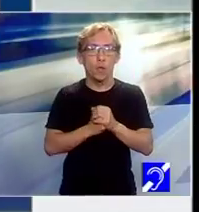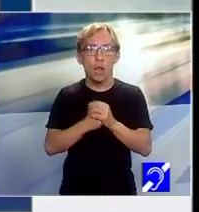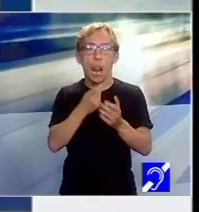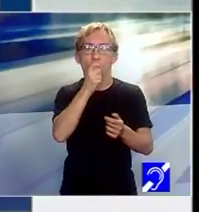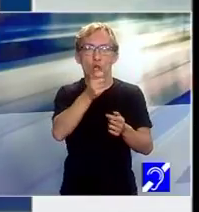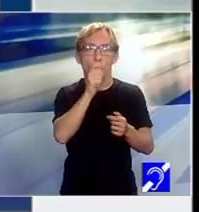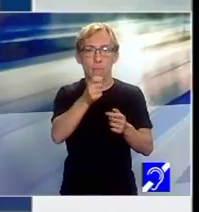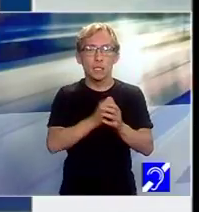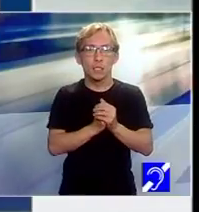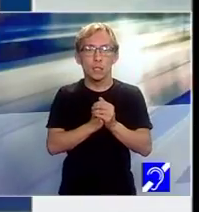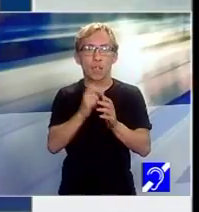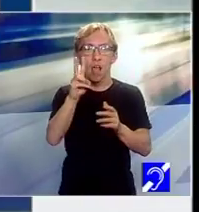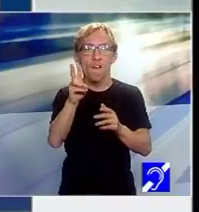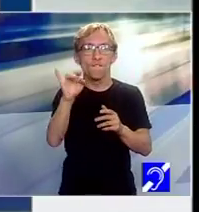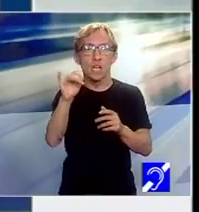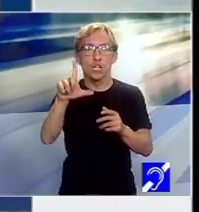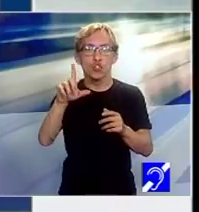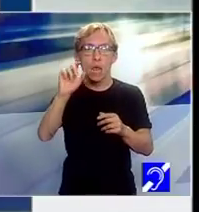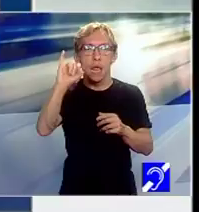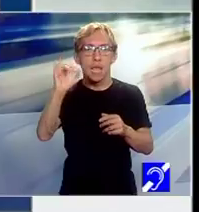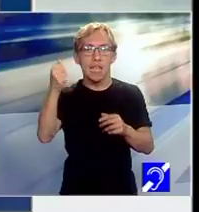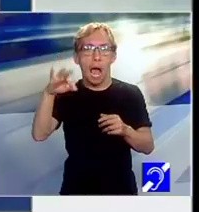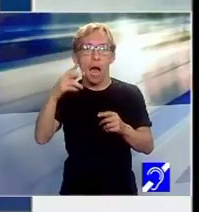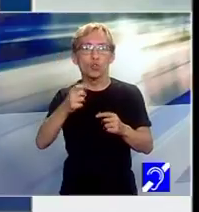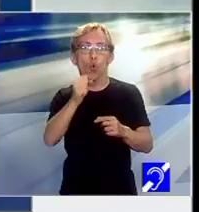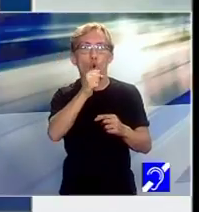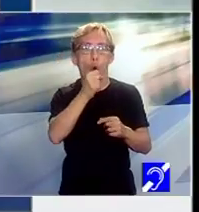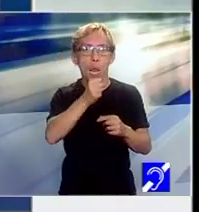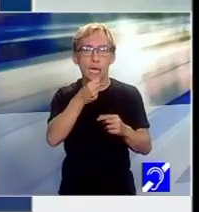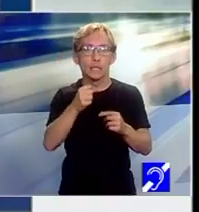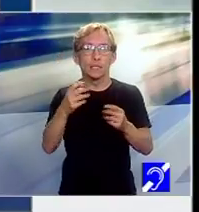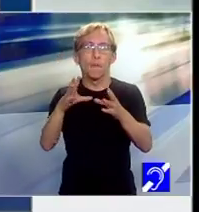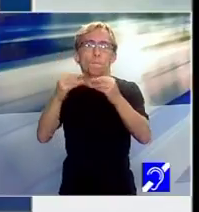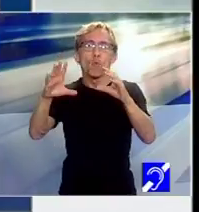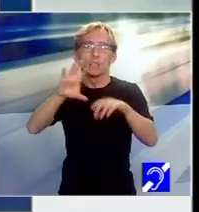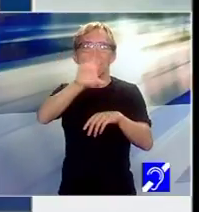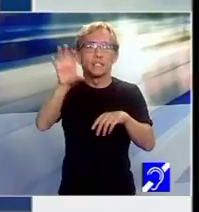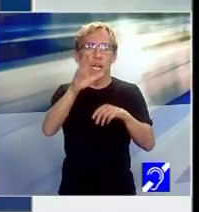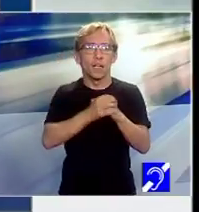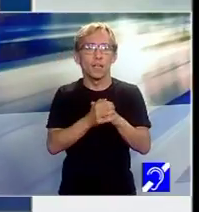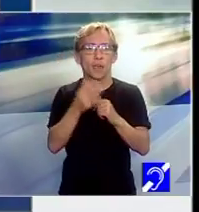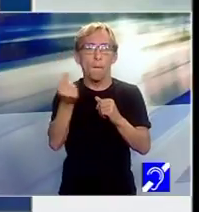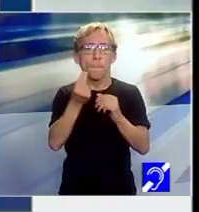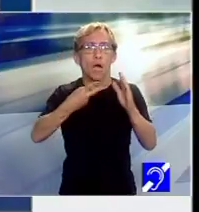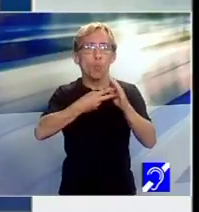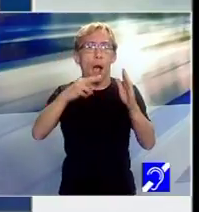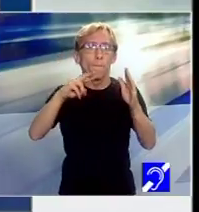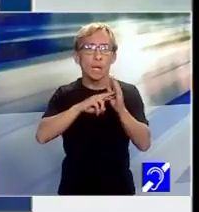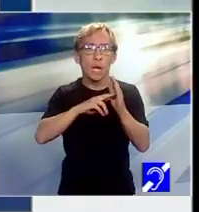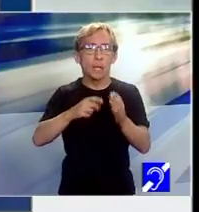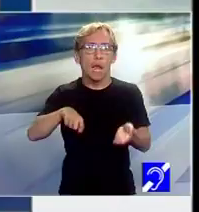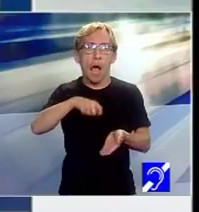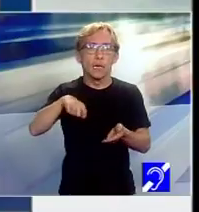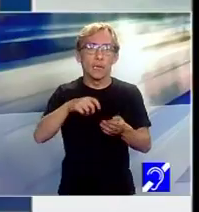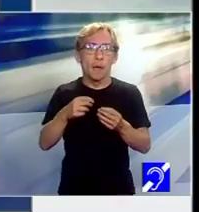emisiuni, îndrăgitul Virgil Ianțu, colindă țara în lung și în lat pentru a sta de vorbă cu fanii săi și pentru a pregăti și a găsi